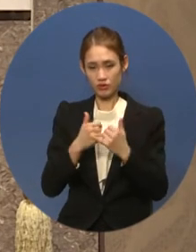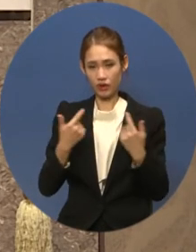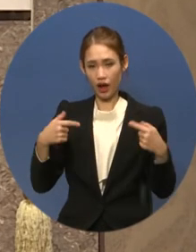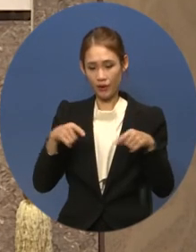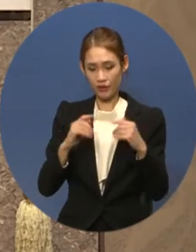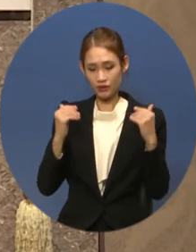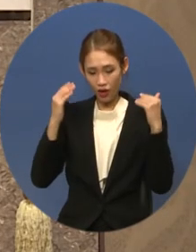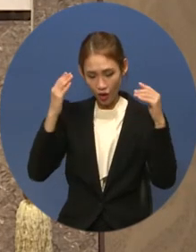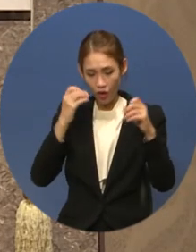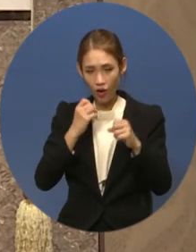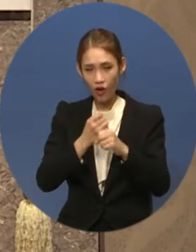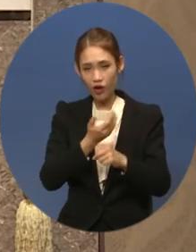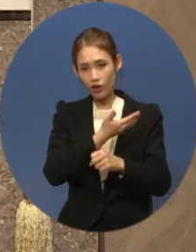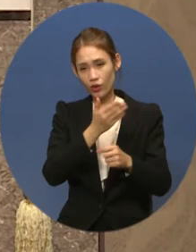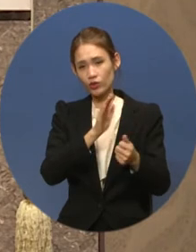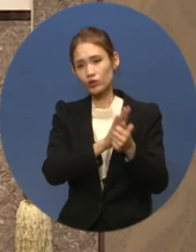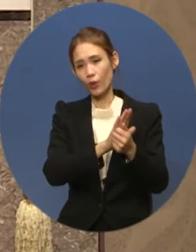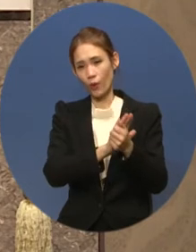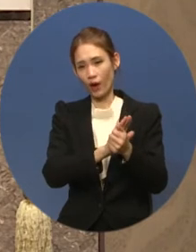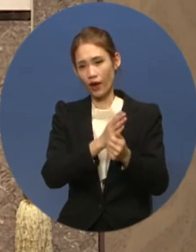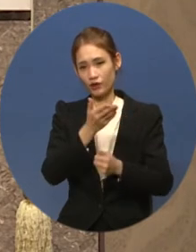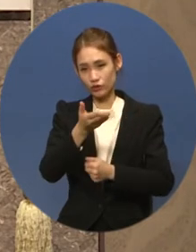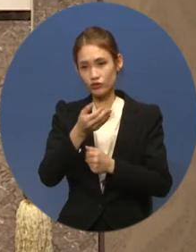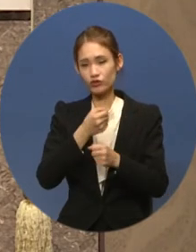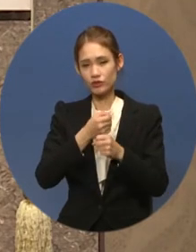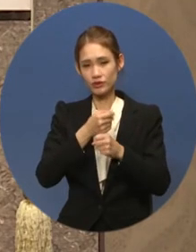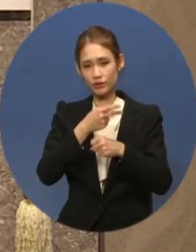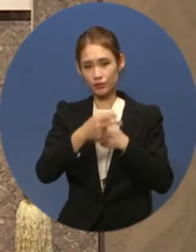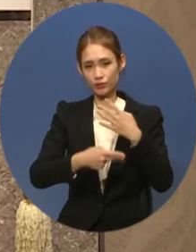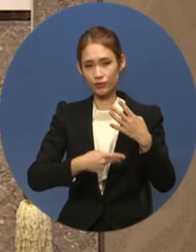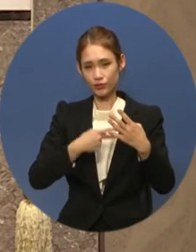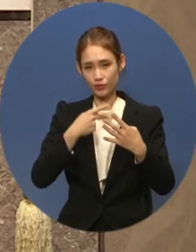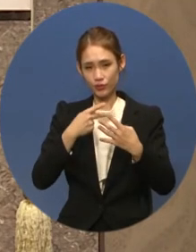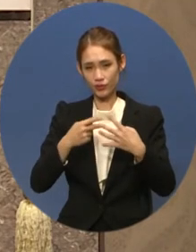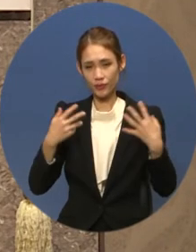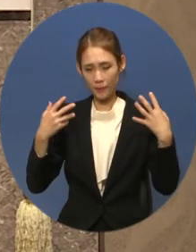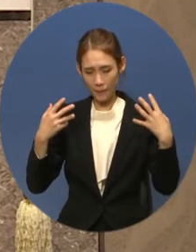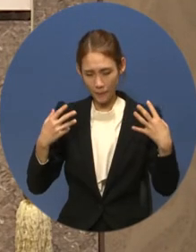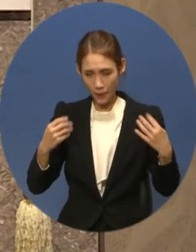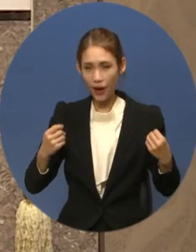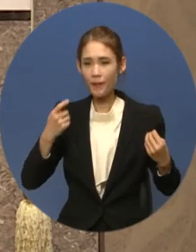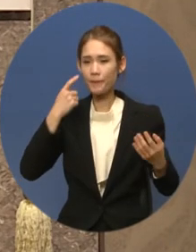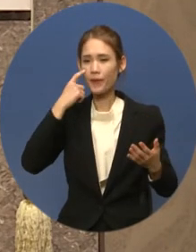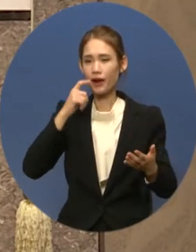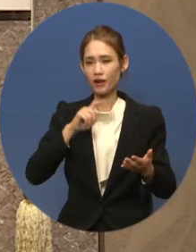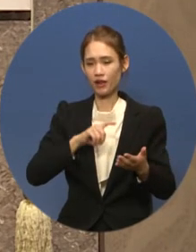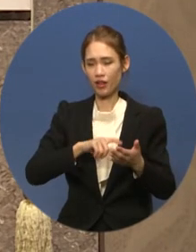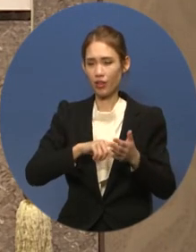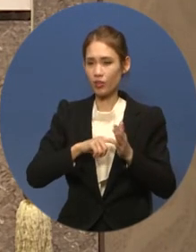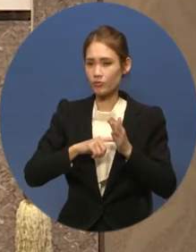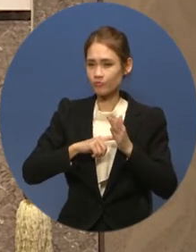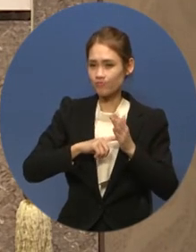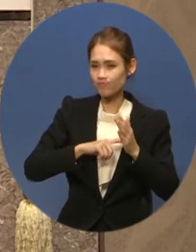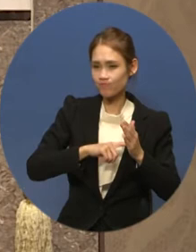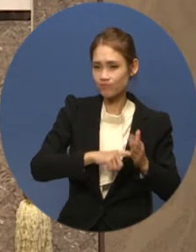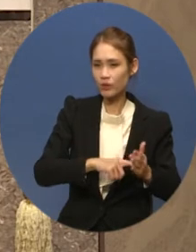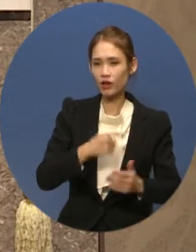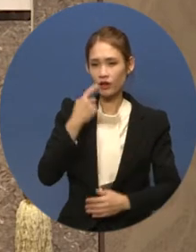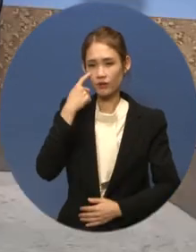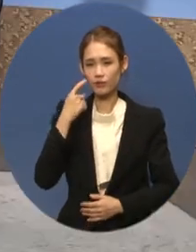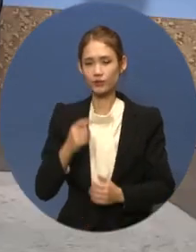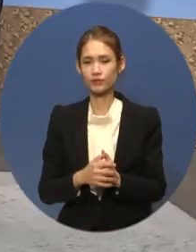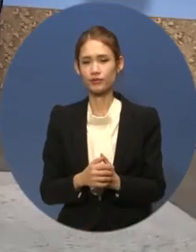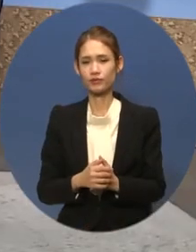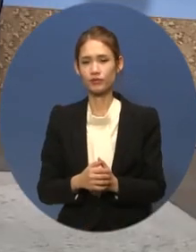하시는 분들의 성장에도 도움이 되는 그런 프로젝트들을 많이 발굴하고 추진해 보고자 준비하고 있습니다 네